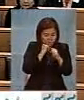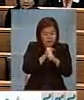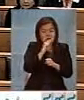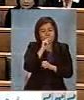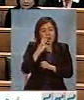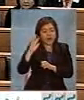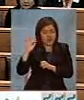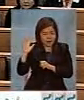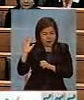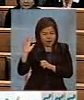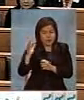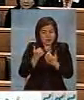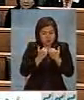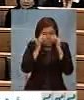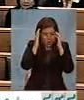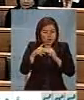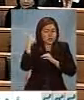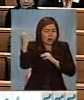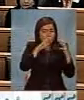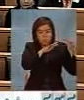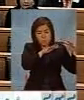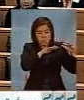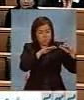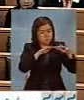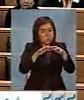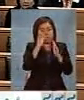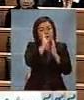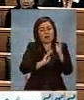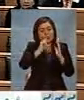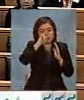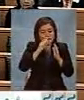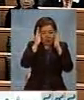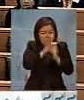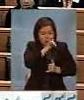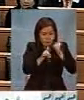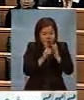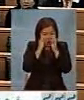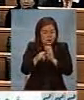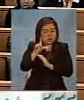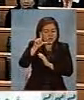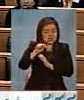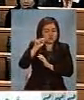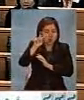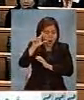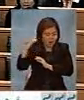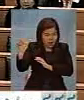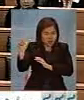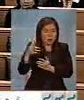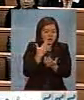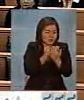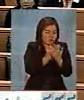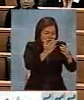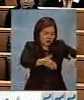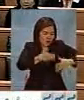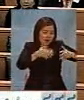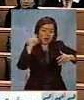มาเนี่ยนักท่องเที่ยวมาเที่ยวประเทศไทยถึง22ล้านคนมีรายได้จาก